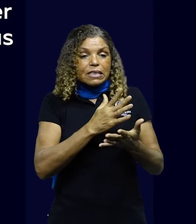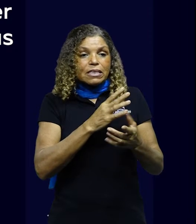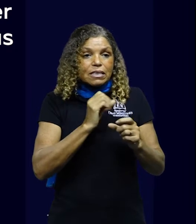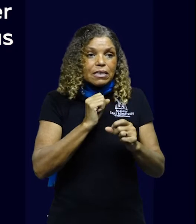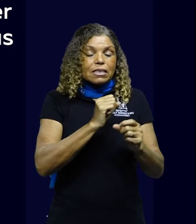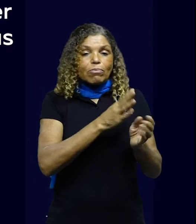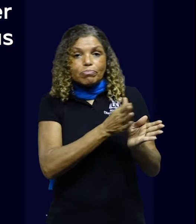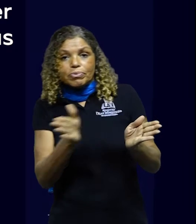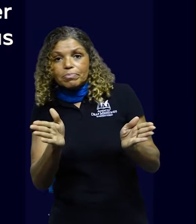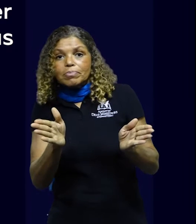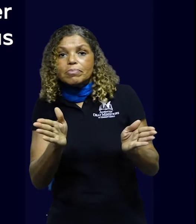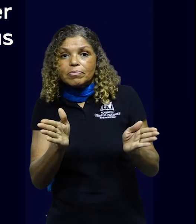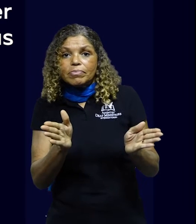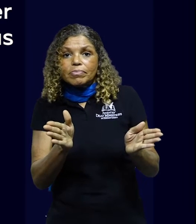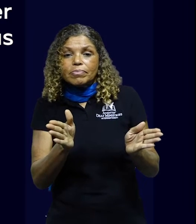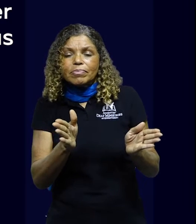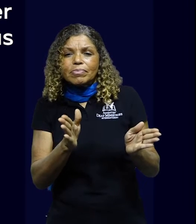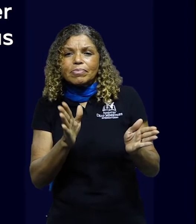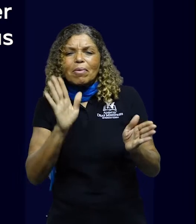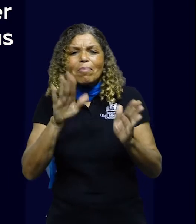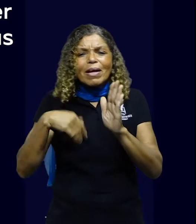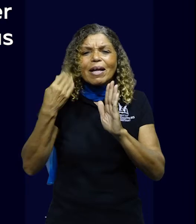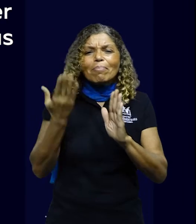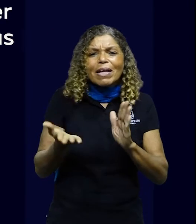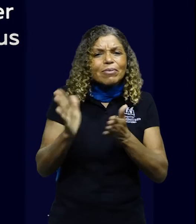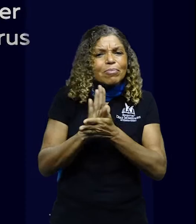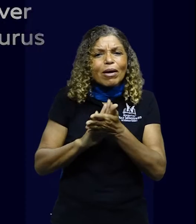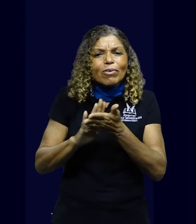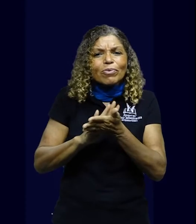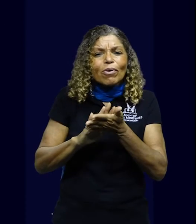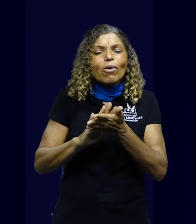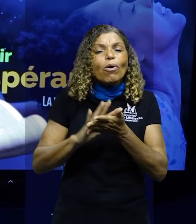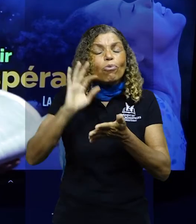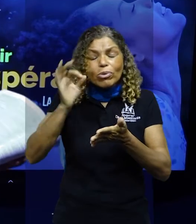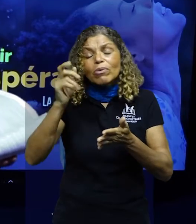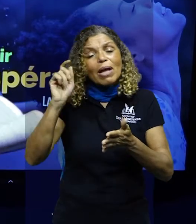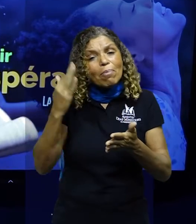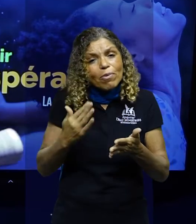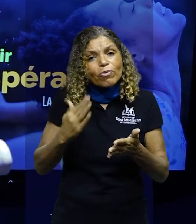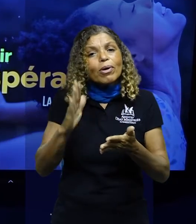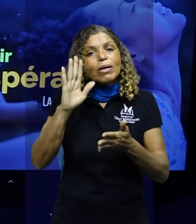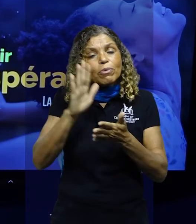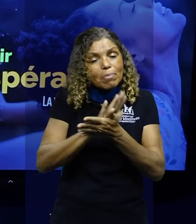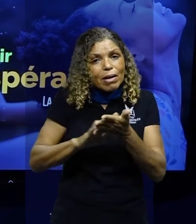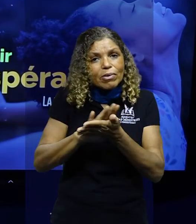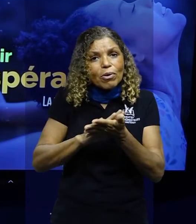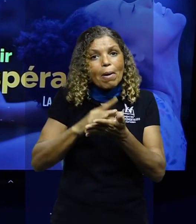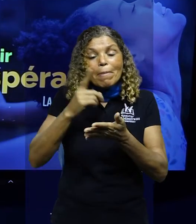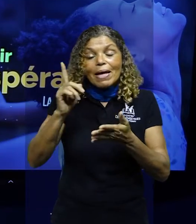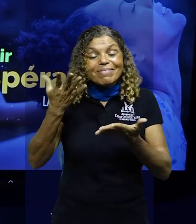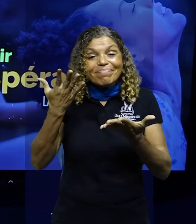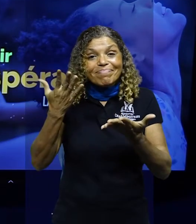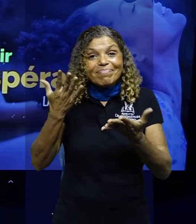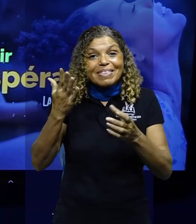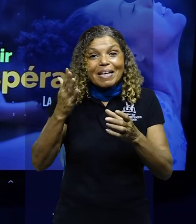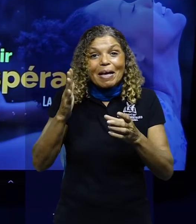d'être secourus dans tous nos besoins. Nous n'avons pas besoin que du pardon. Oui, nous avons besoin du pardon.